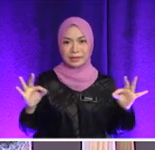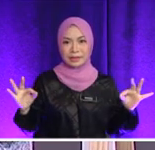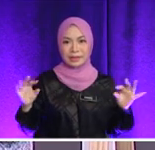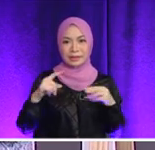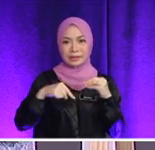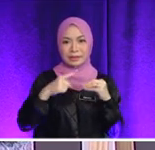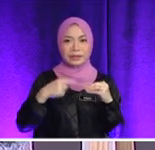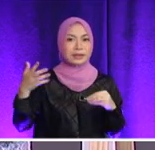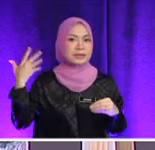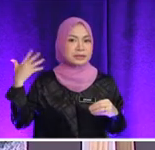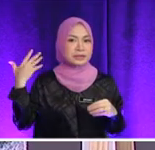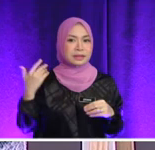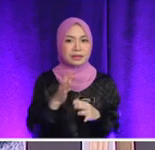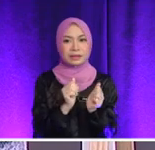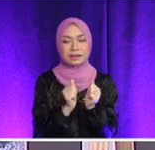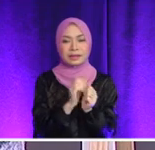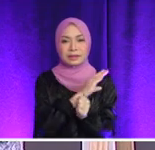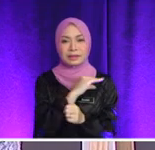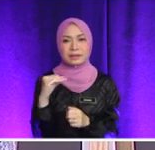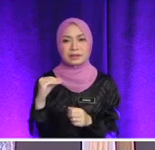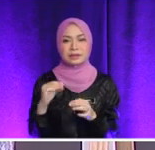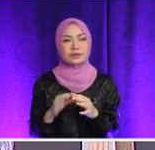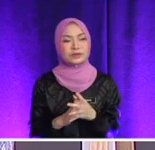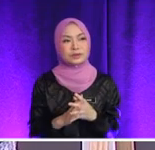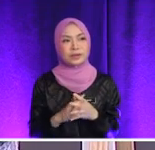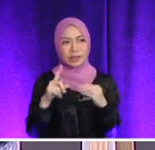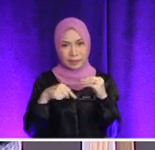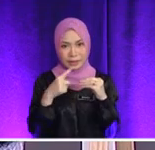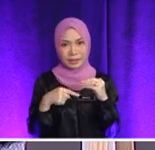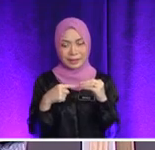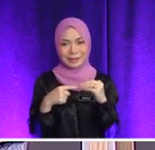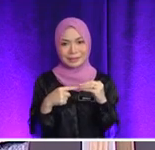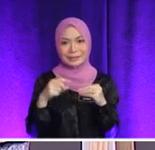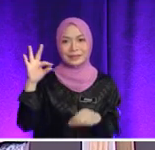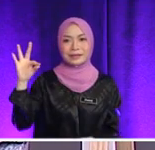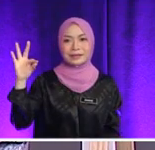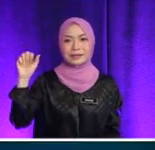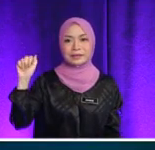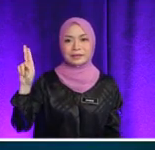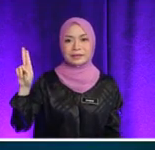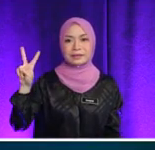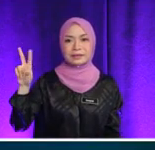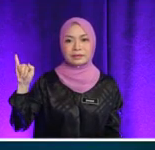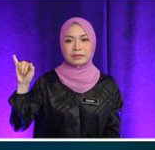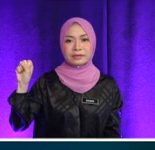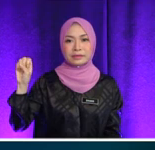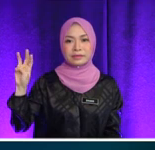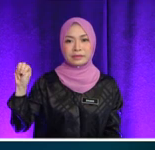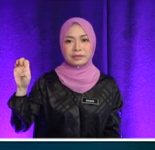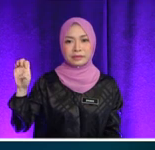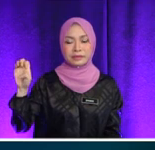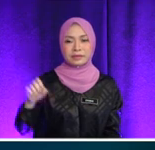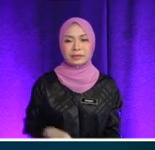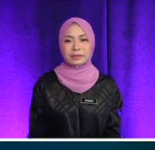latar belakang aliran itu sendiri oke merupakan satu aliran dalam